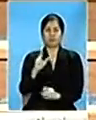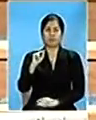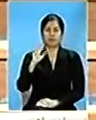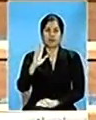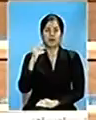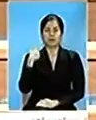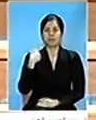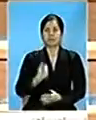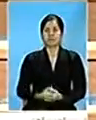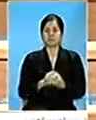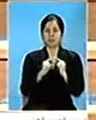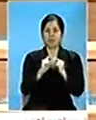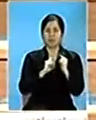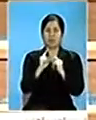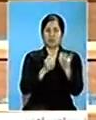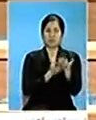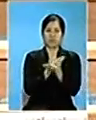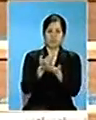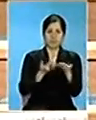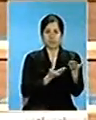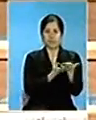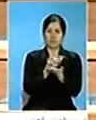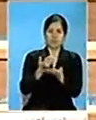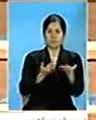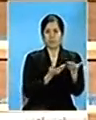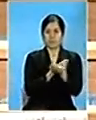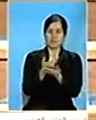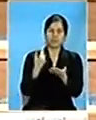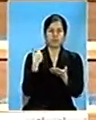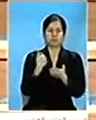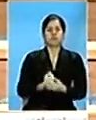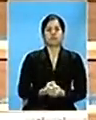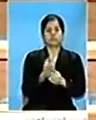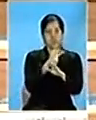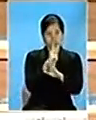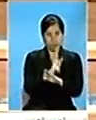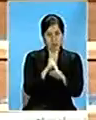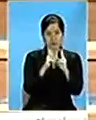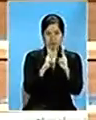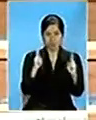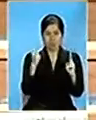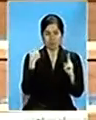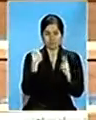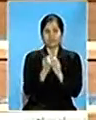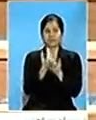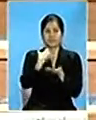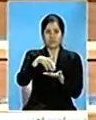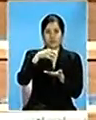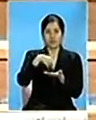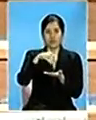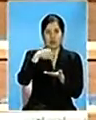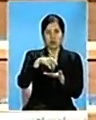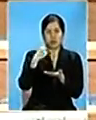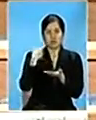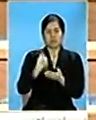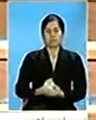และมีการพูดคุยแลกเปลี่ยนกันท่านประธานกรรมาธิการดร.สุประชัยก็ได้รายงานข้อเท็จจริง